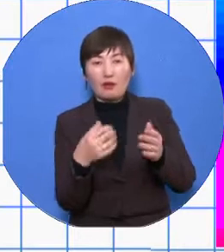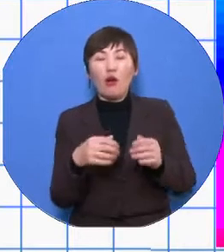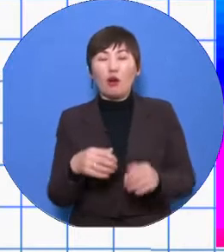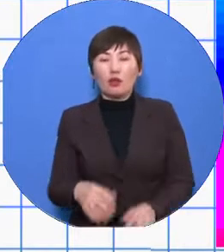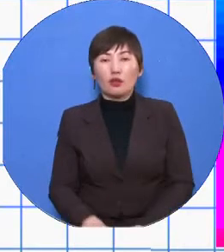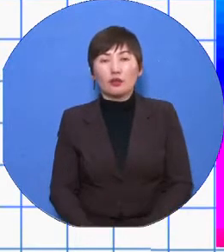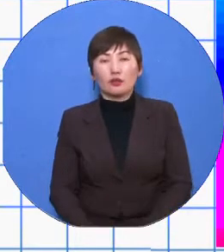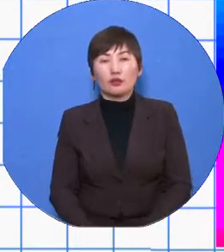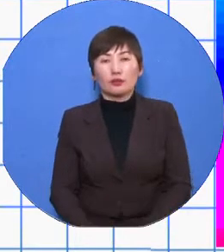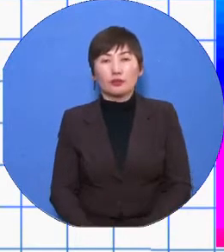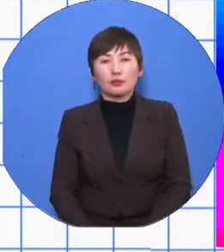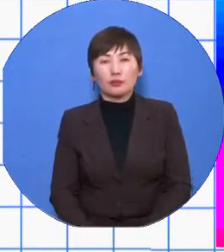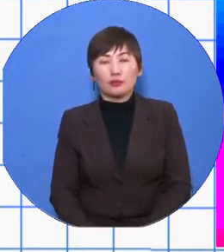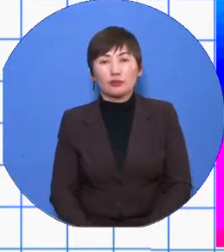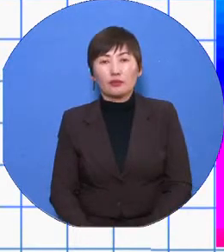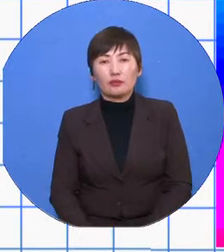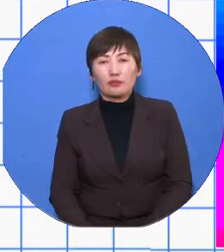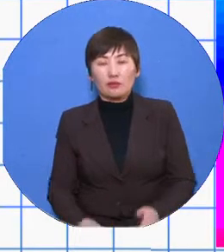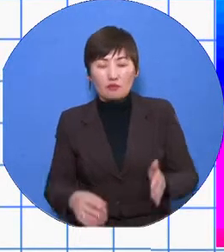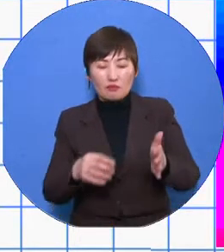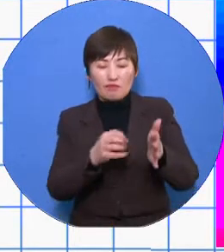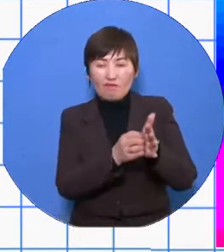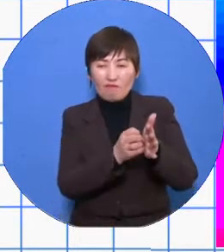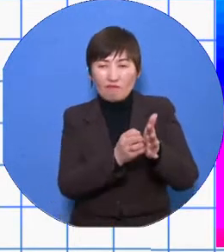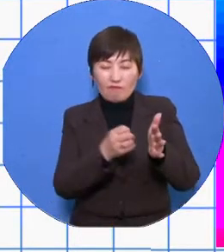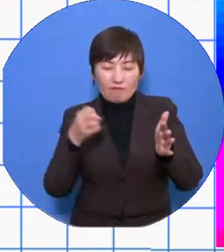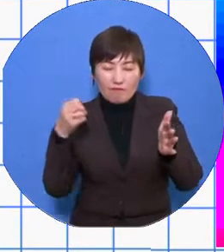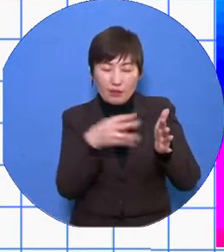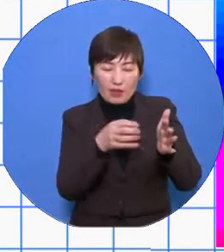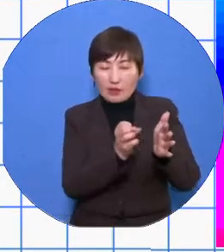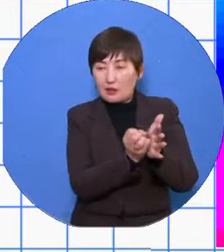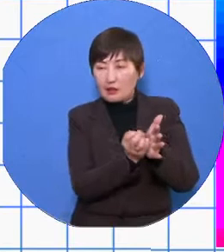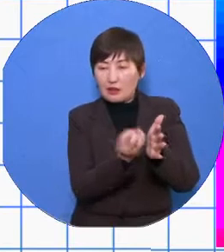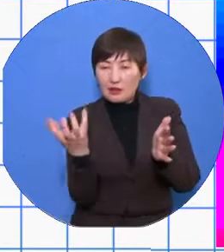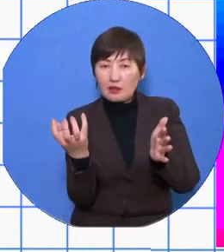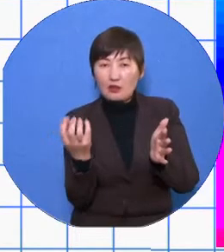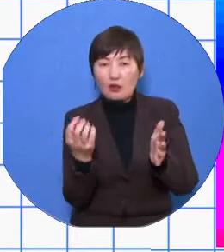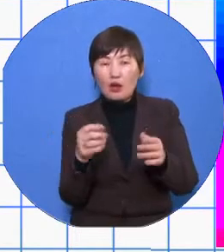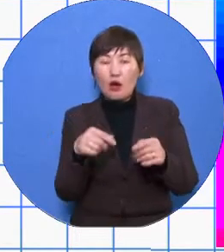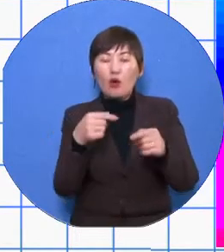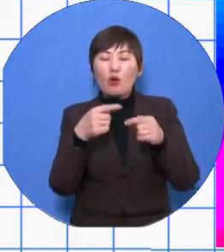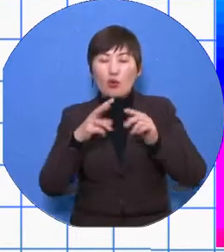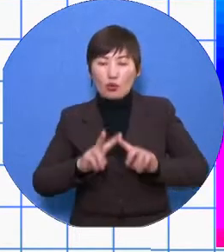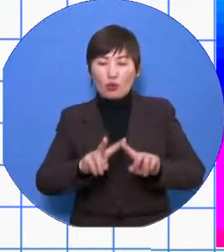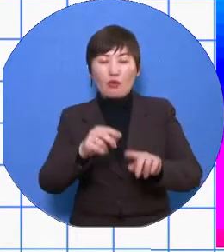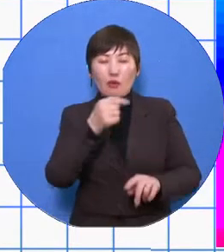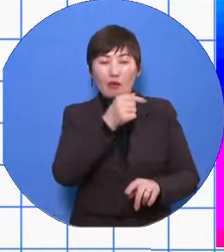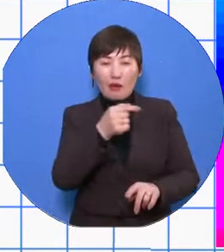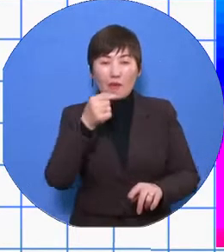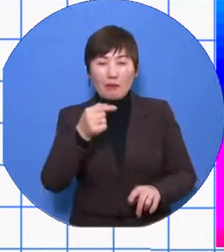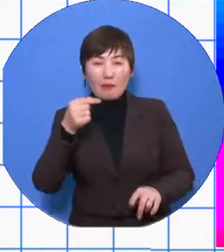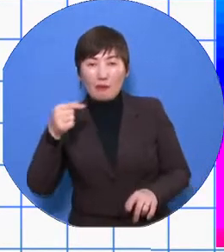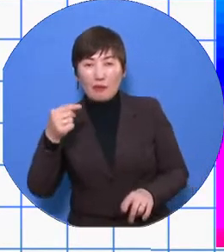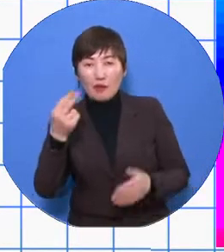За, эдгээр ойсон зацаргуудаа үргэлжлүүлэн тасархай зураасаар зураад зурх юм бол